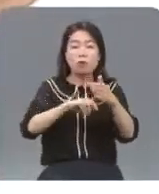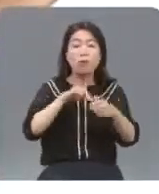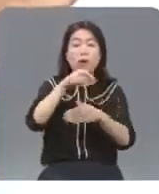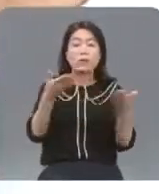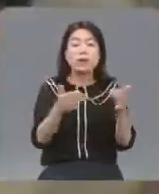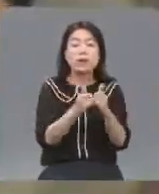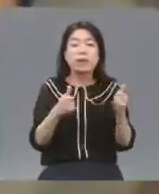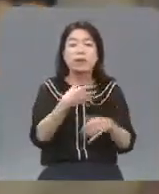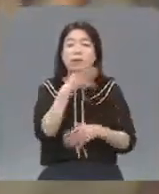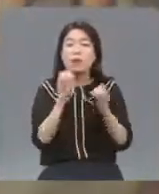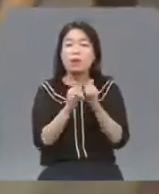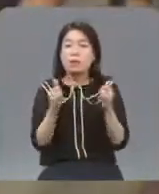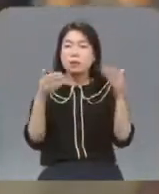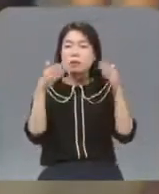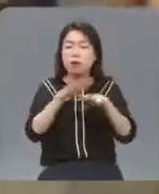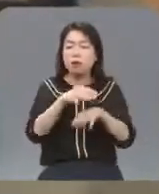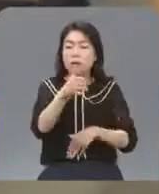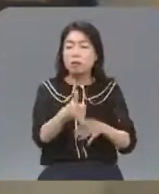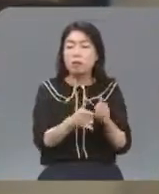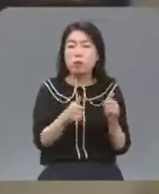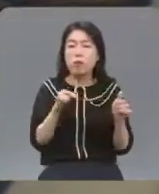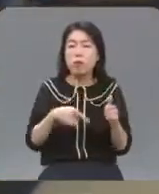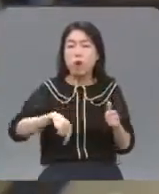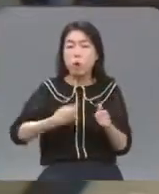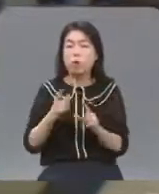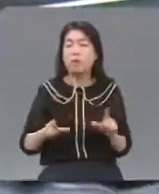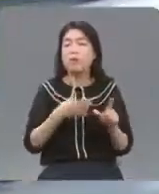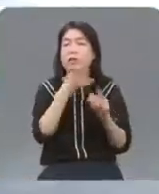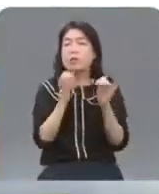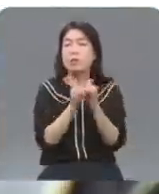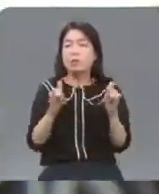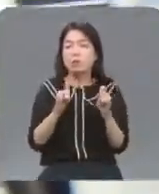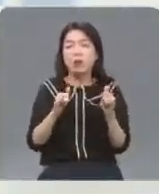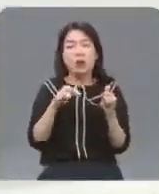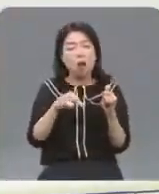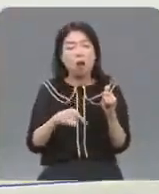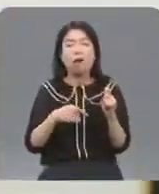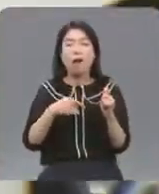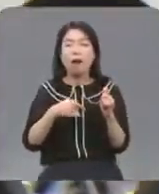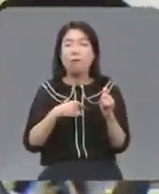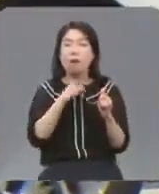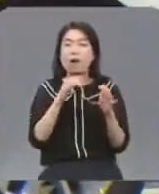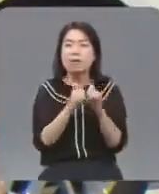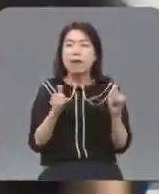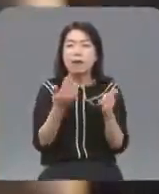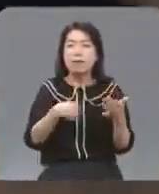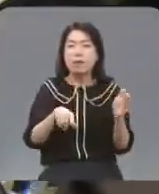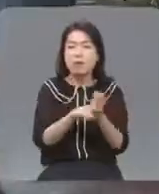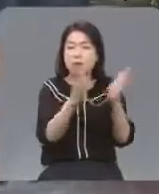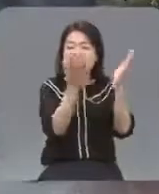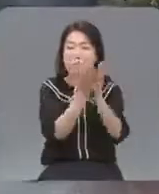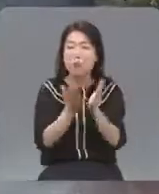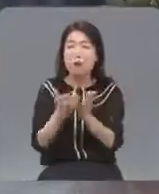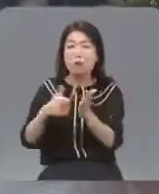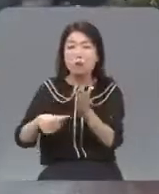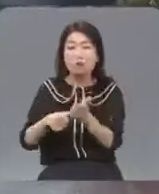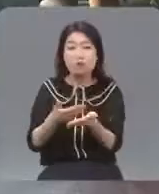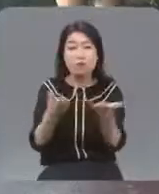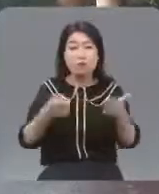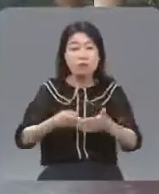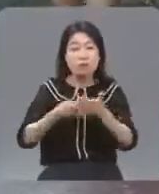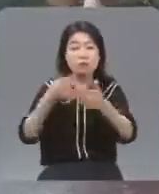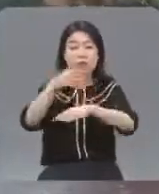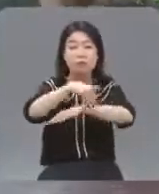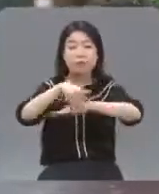고령층 위주의 영동 작업자 독거노인 등의 취약 계층에 대해서는 맞춤형 폭염 대응 물품 지급 등을 추진할